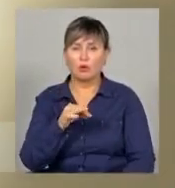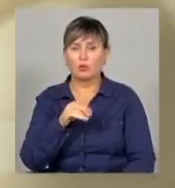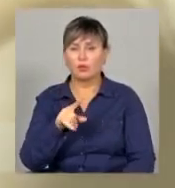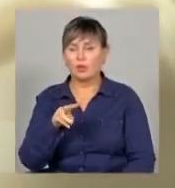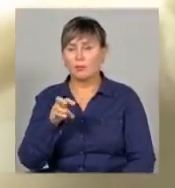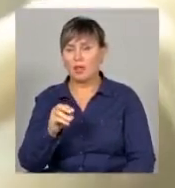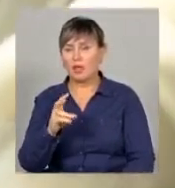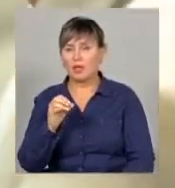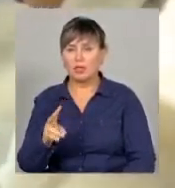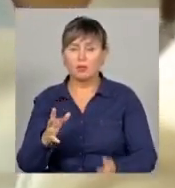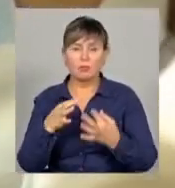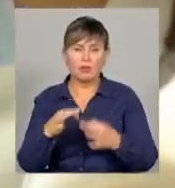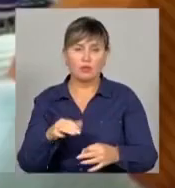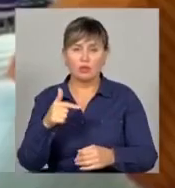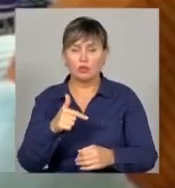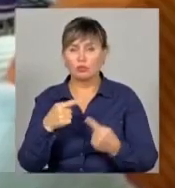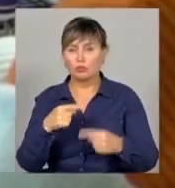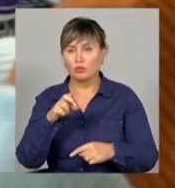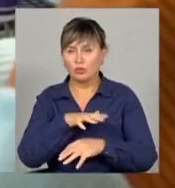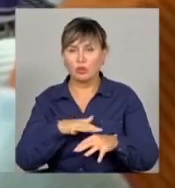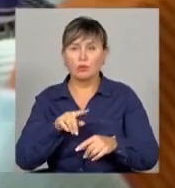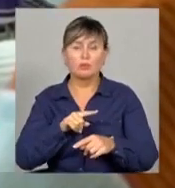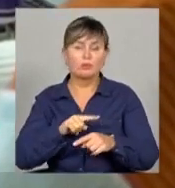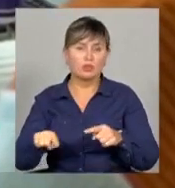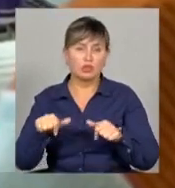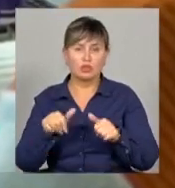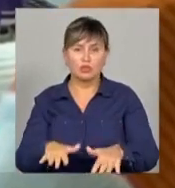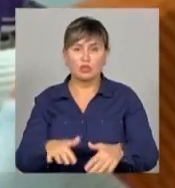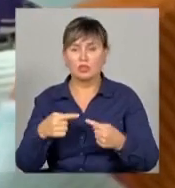Цифровая платформа позволит гражданам других стран быстро решать